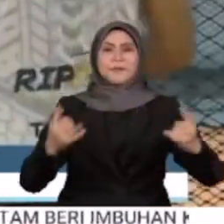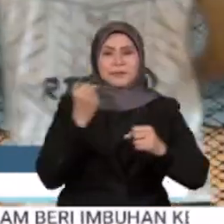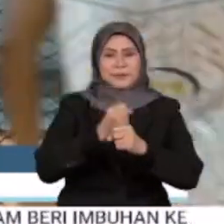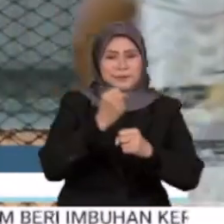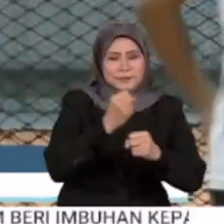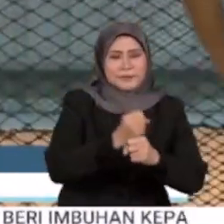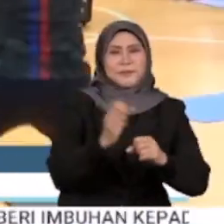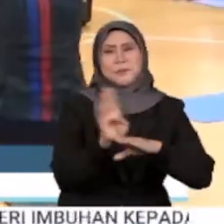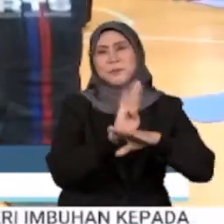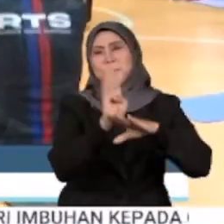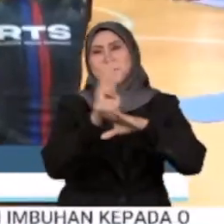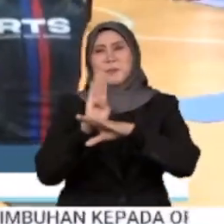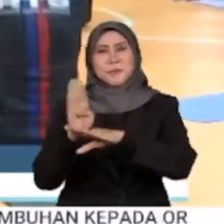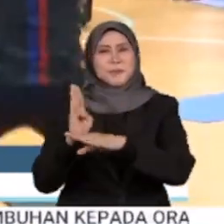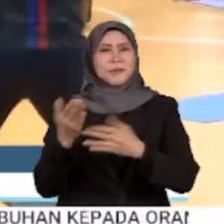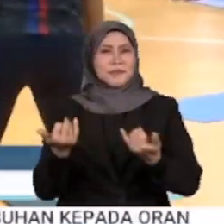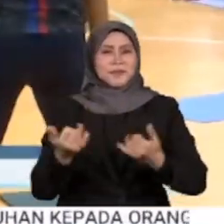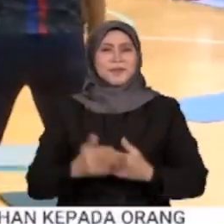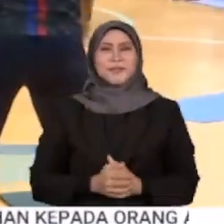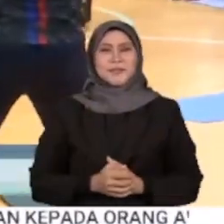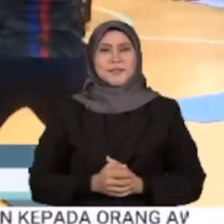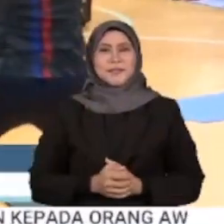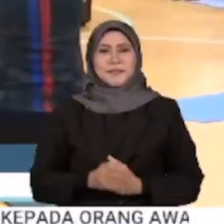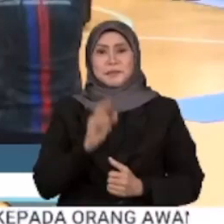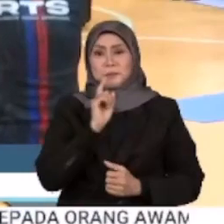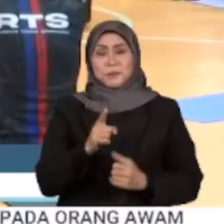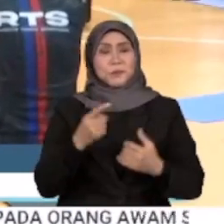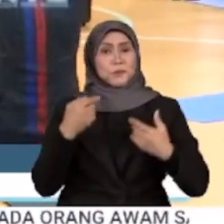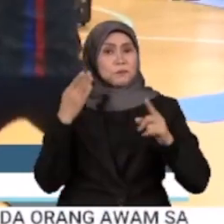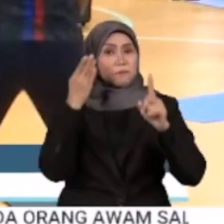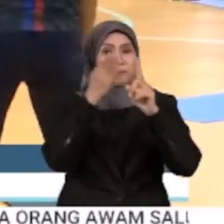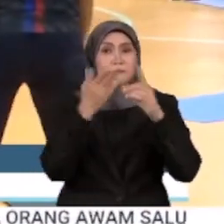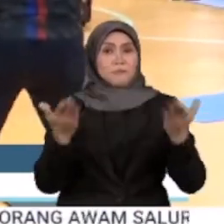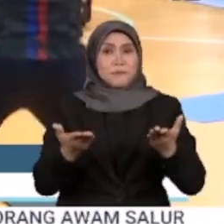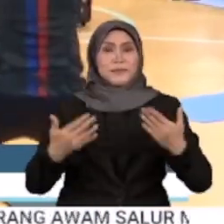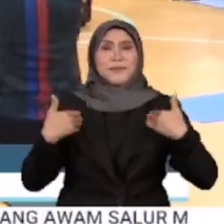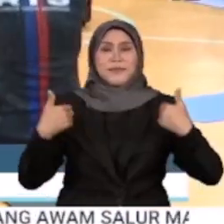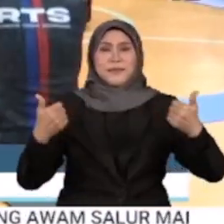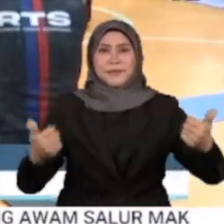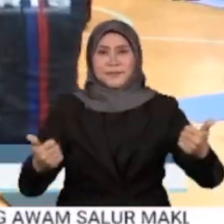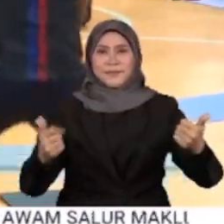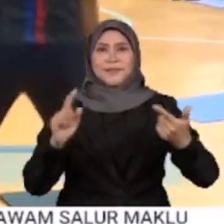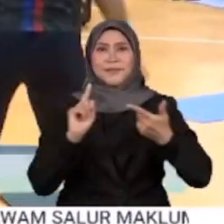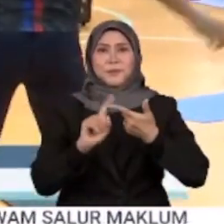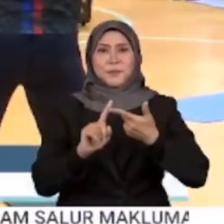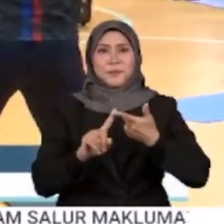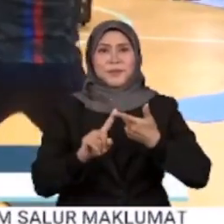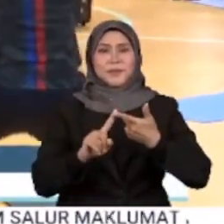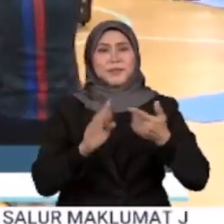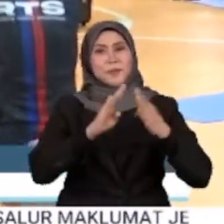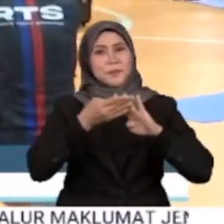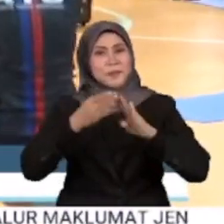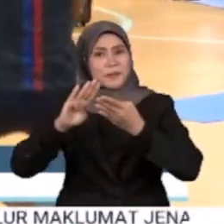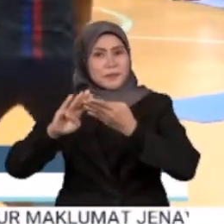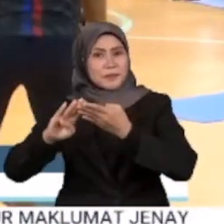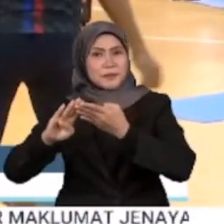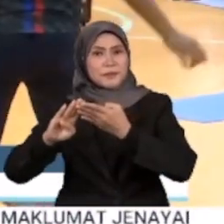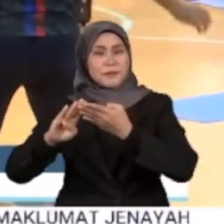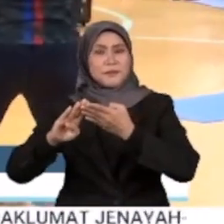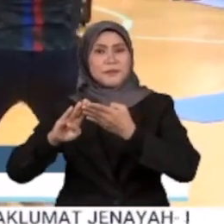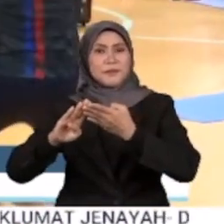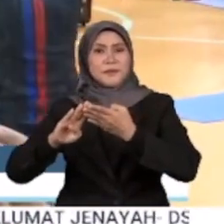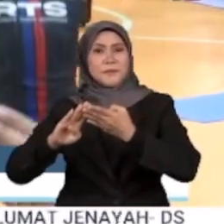tugas masing-masing. Aktiviti bagiran buat ni untuk kita punya kesihatan yang pertama lah. Kedua, kita punya community, kita